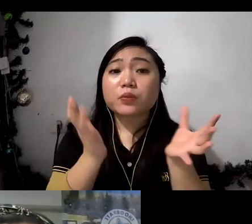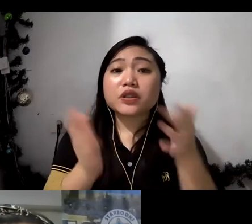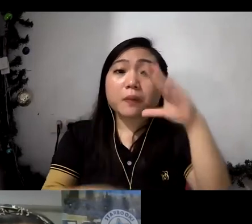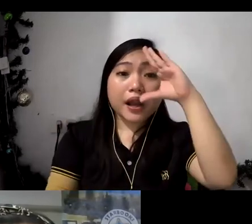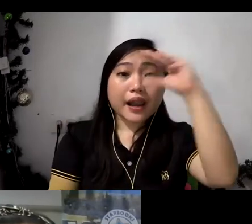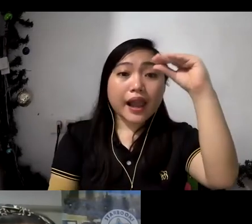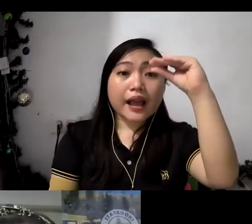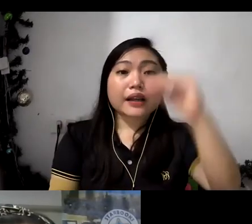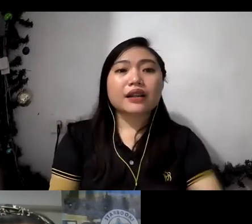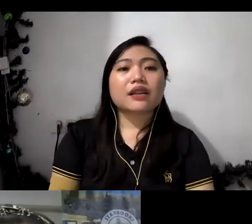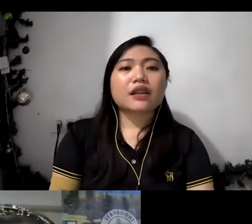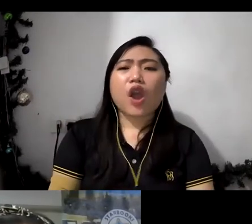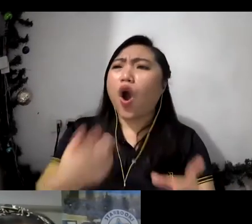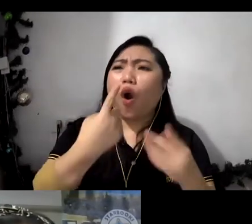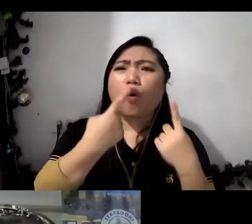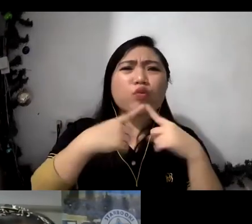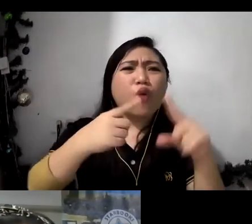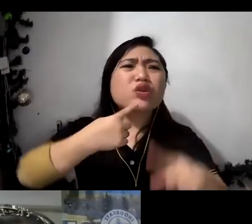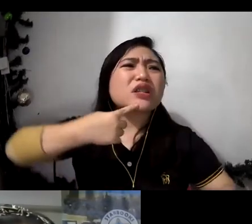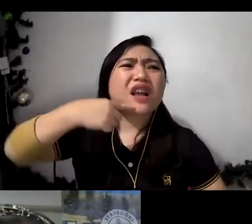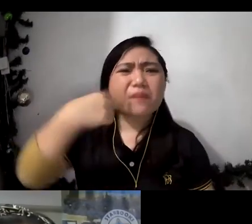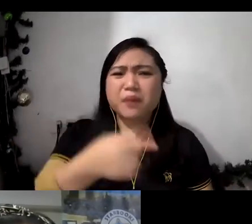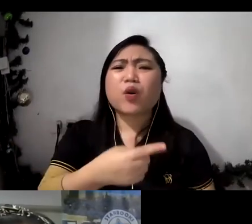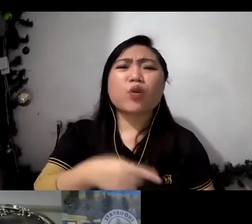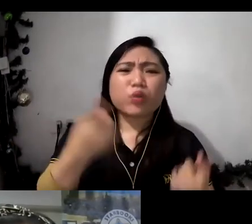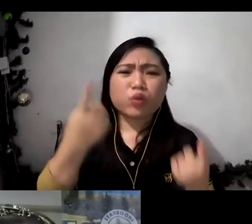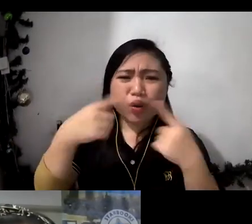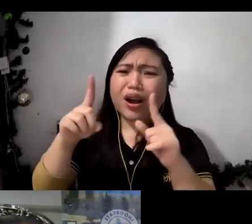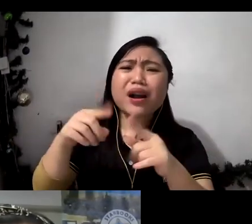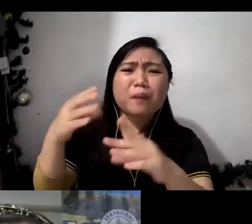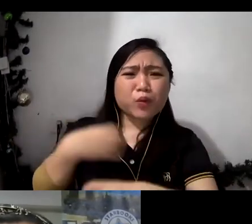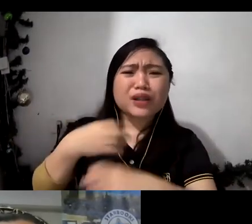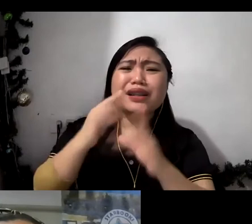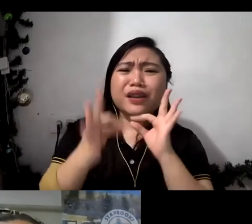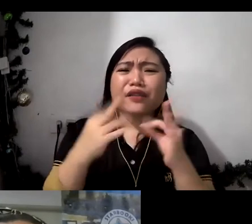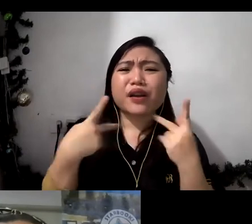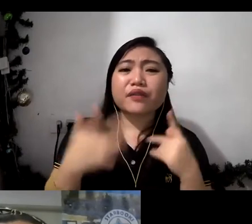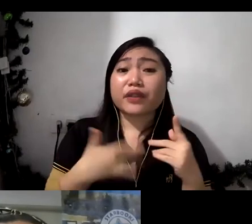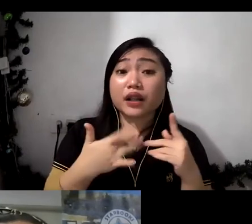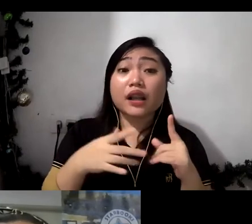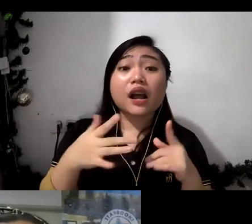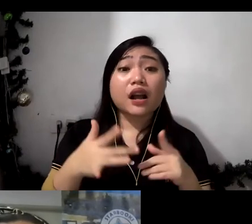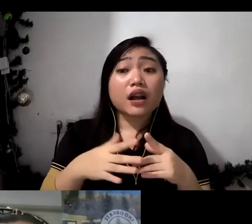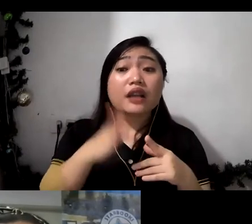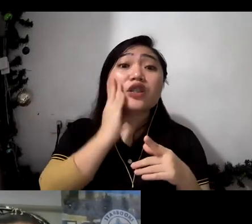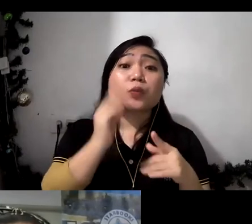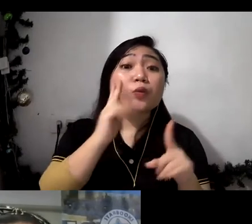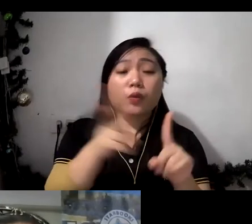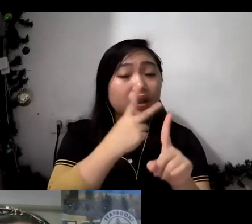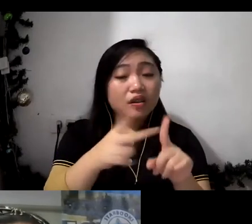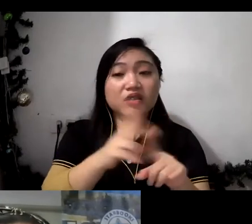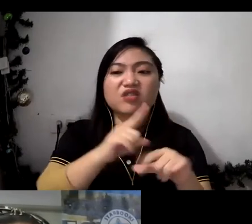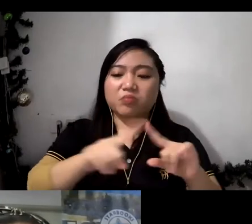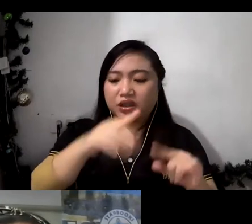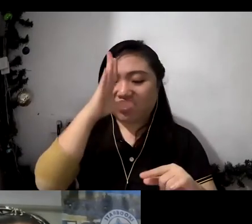kalalakihan, no, lumabas, magsabi, magsubong kung nakakaranas ng violence. Ang problema po ang gender norms ng